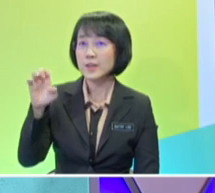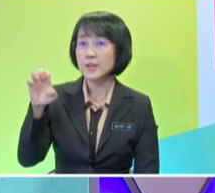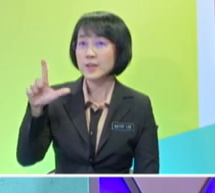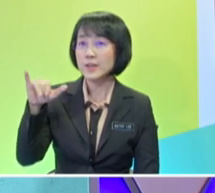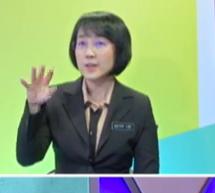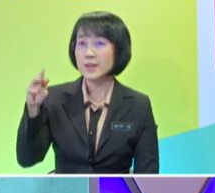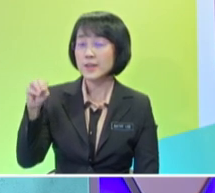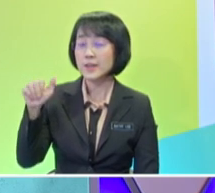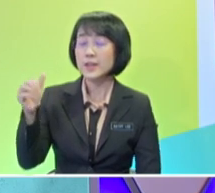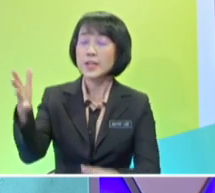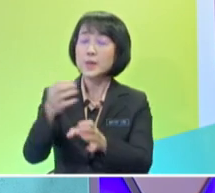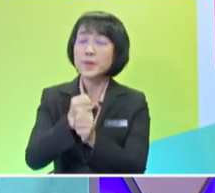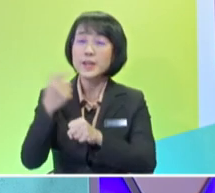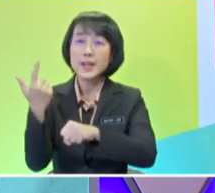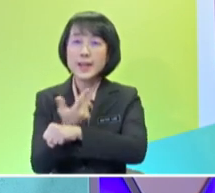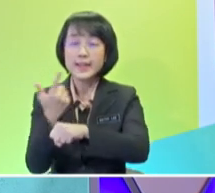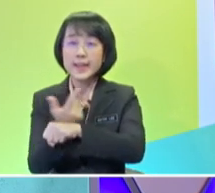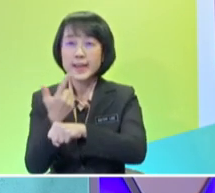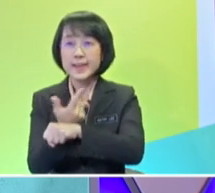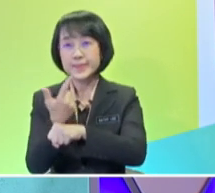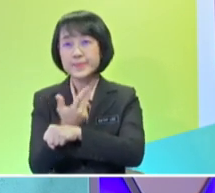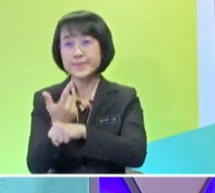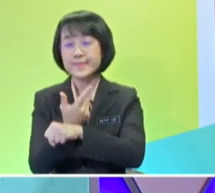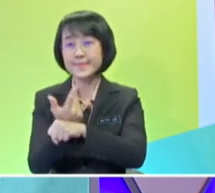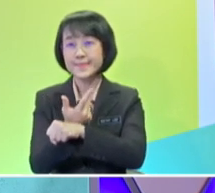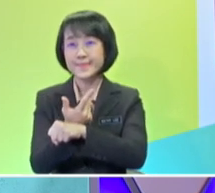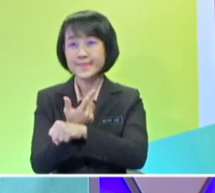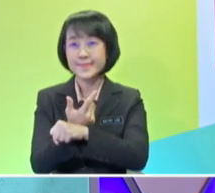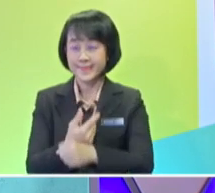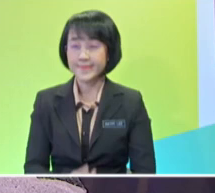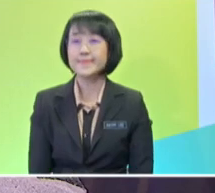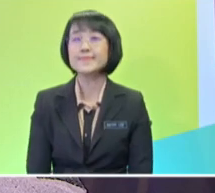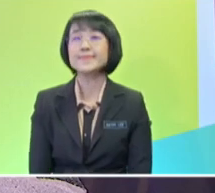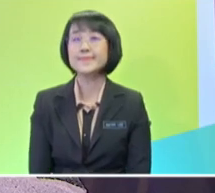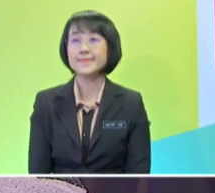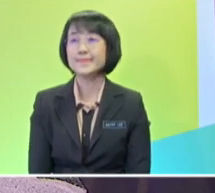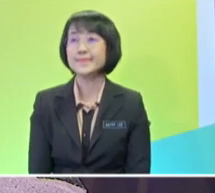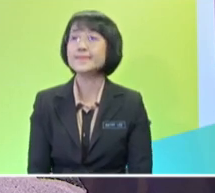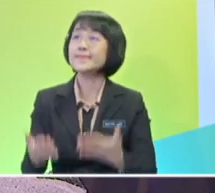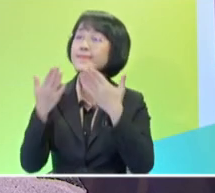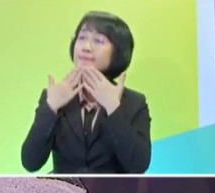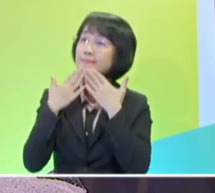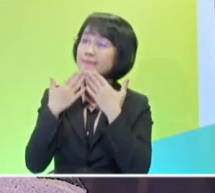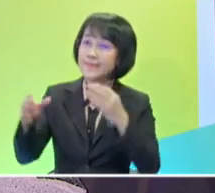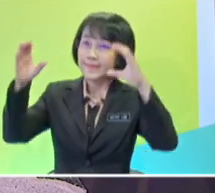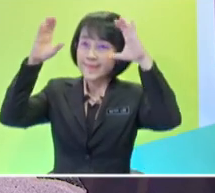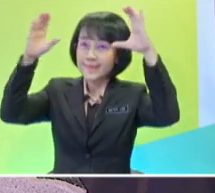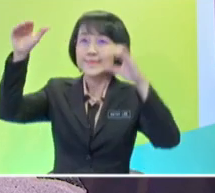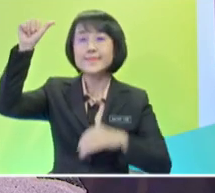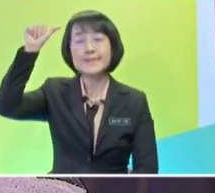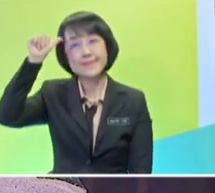ataupun membuat tugas dan menggunakan foto delimal ini sebenarnya Terima kasih saya ucapkan kepada